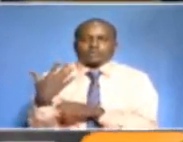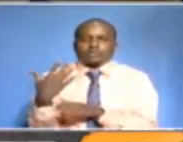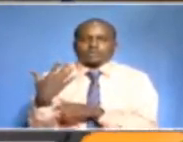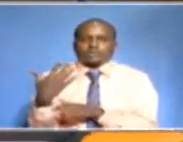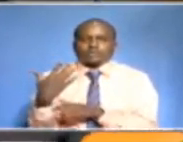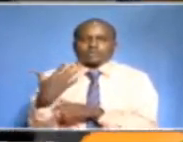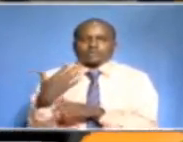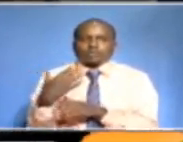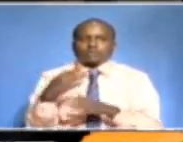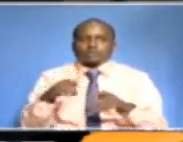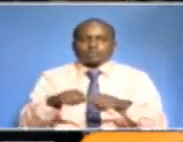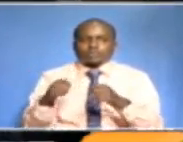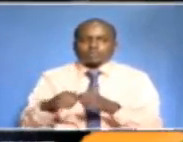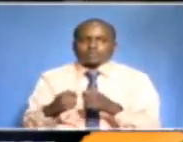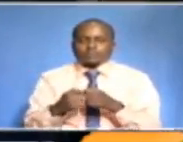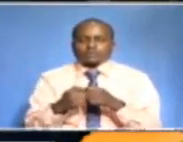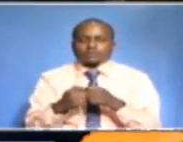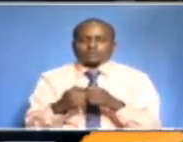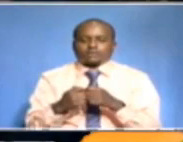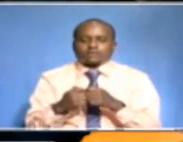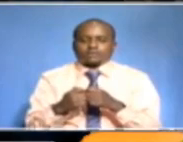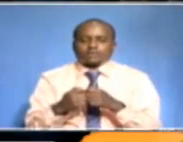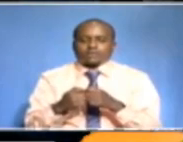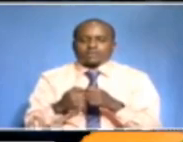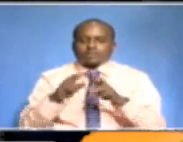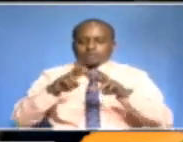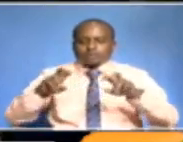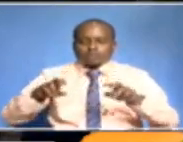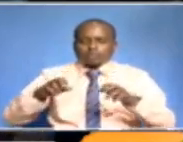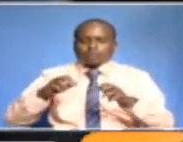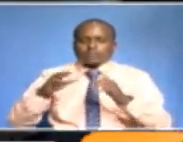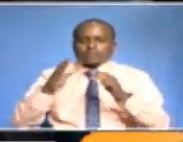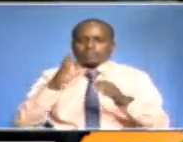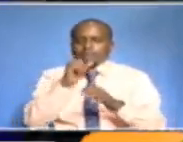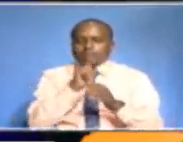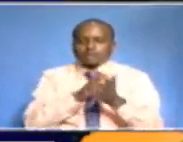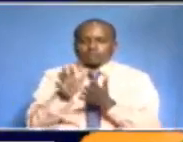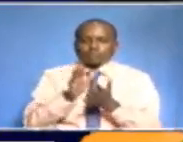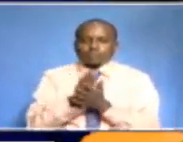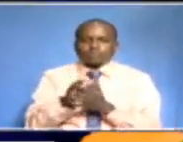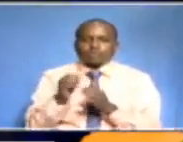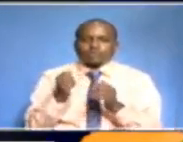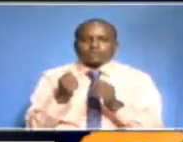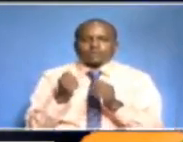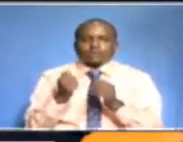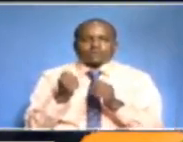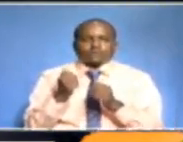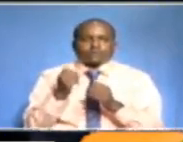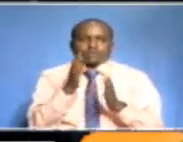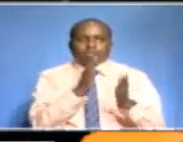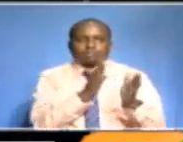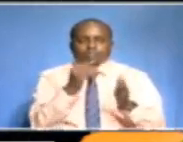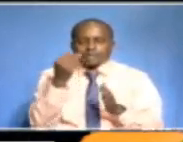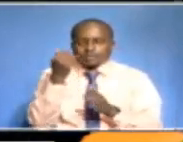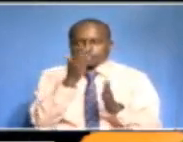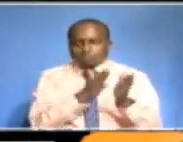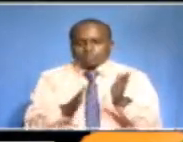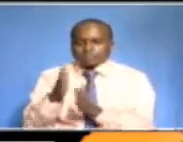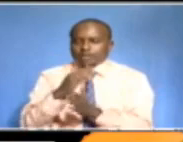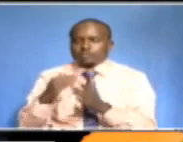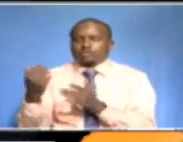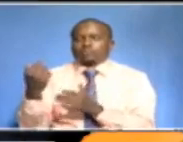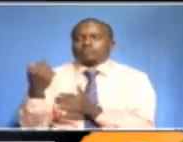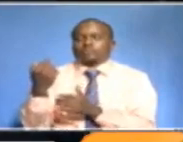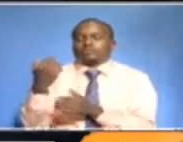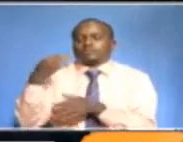kusamba tisha uchungu kuhusu utum mbaya wa shilingi bilioni 33 ambo ni gharama ya kuanda chagu za mwaka Jana palo